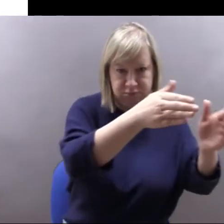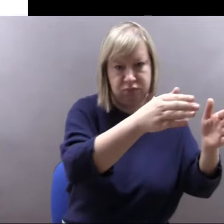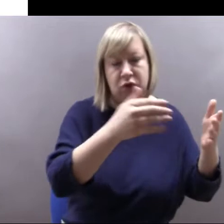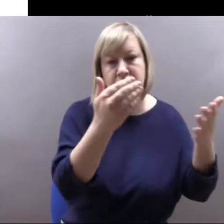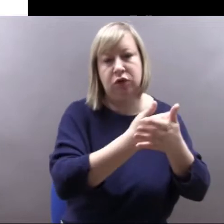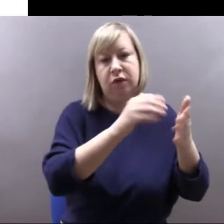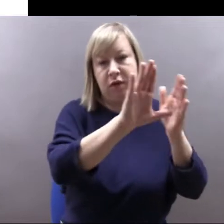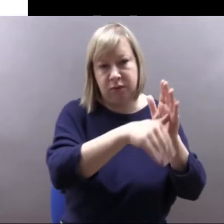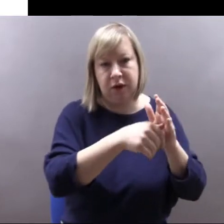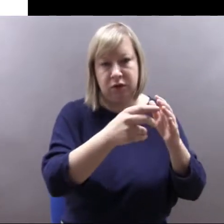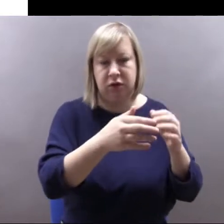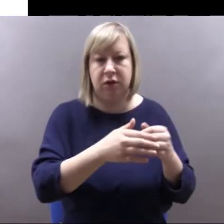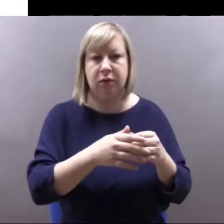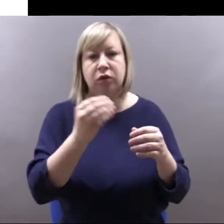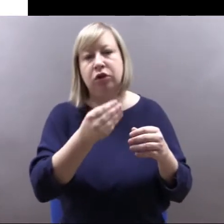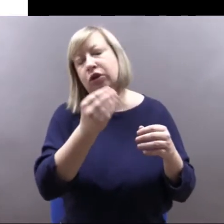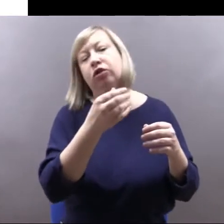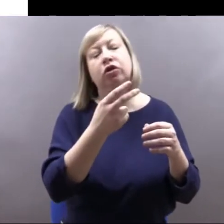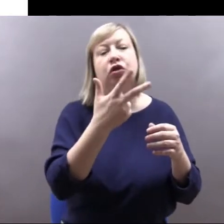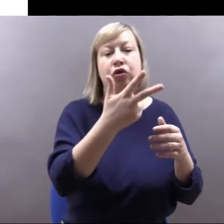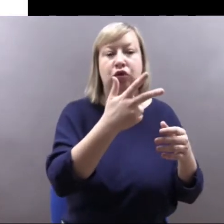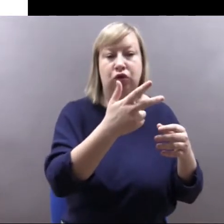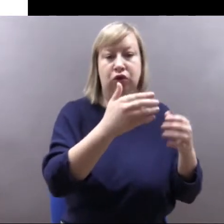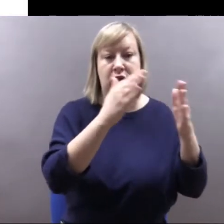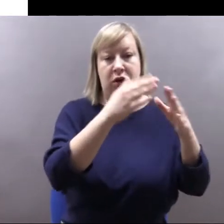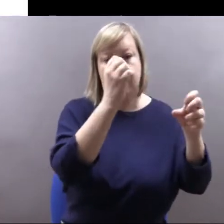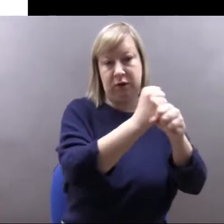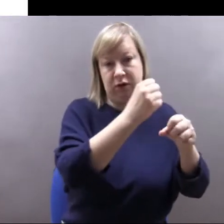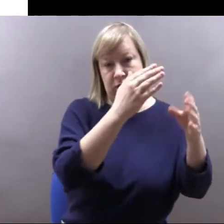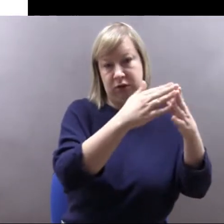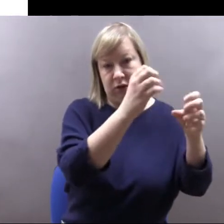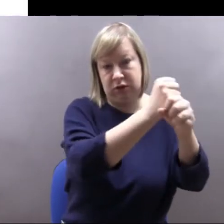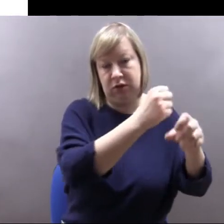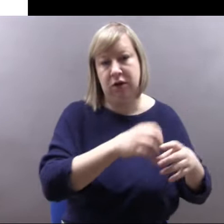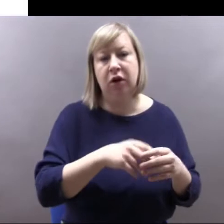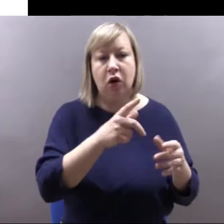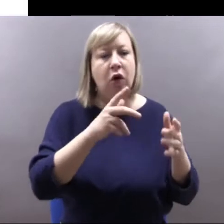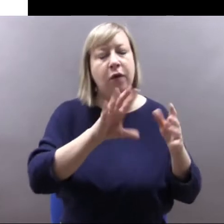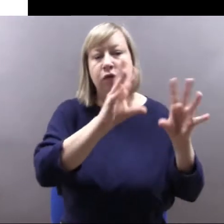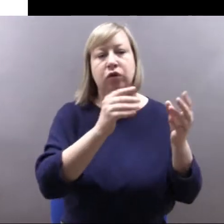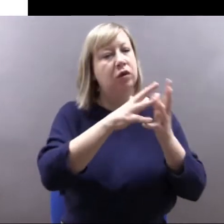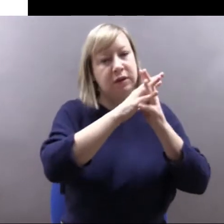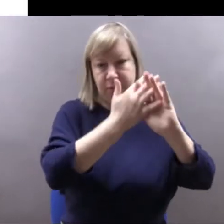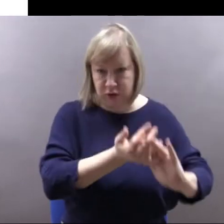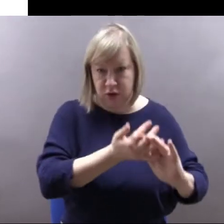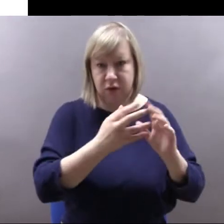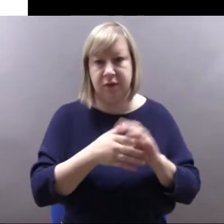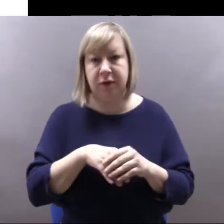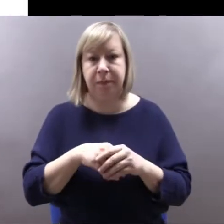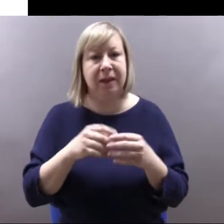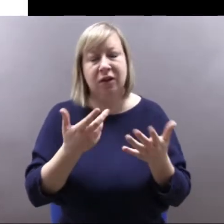jest proste, jeśli chodzi o wszelkiego rodzaju ingerencje w architekturę budynku. To, co